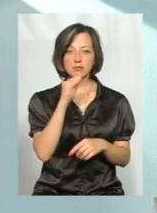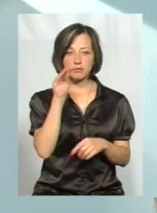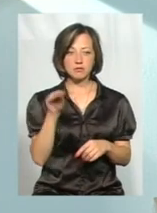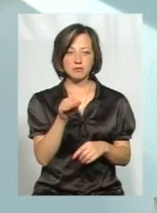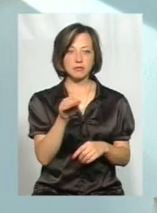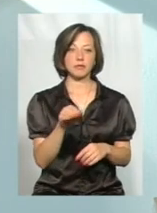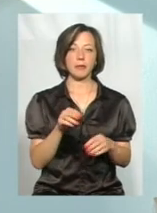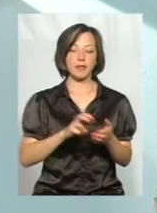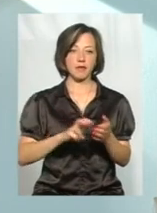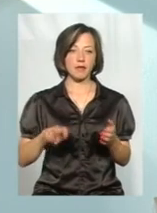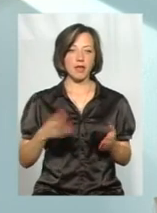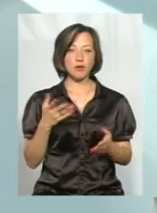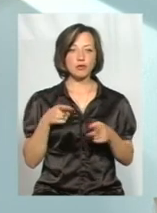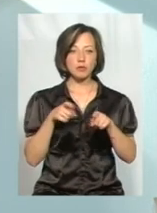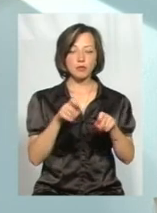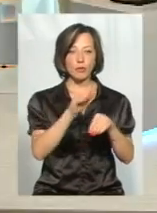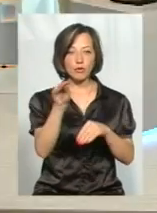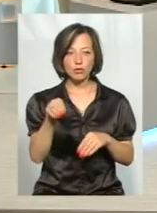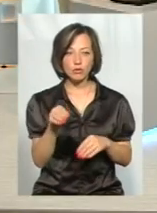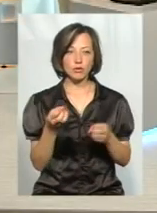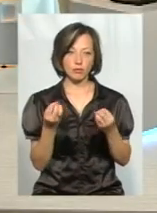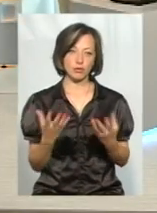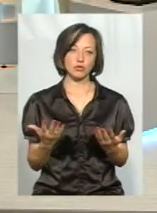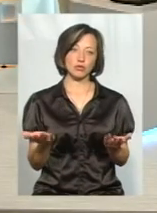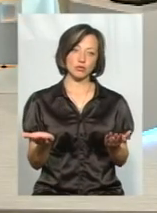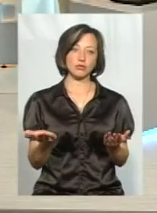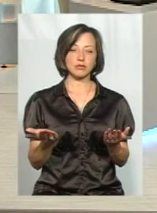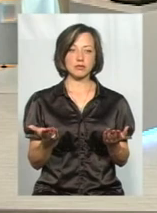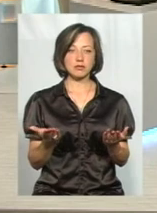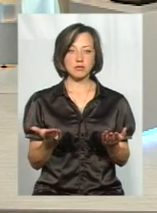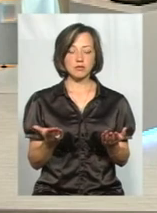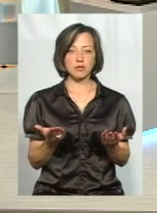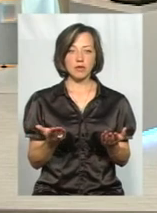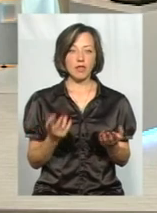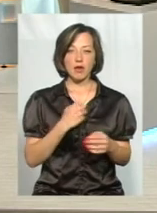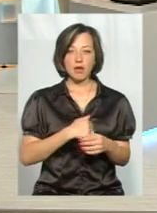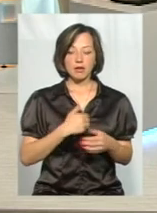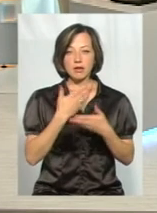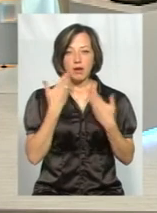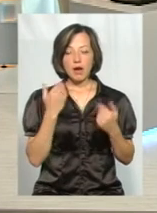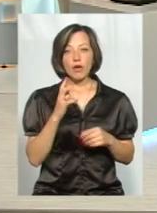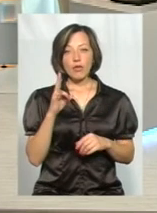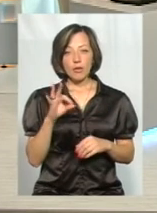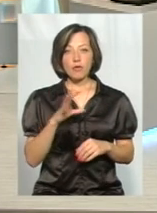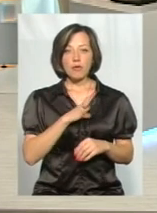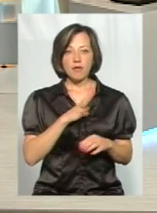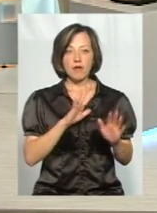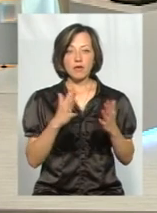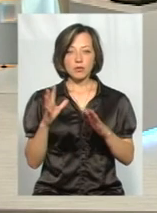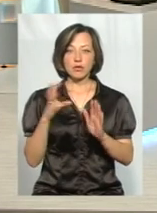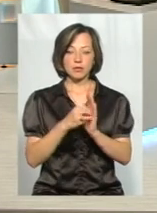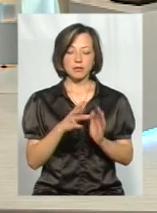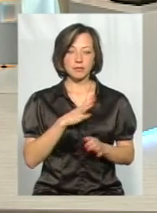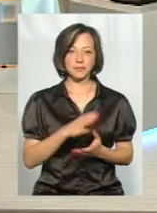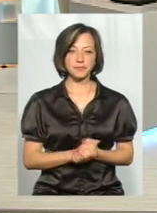відбіжить. Якщо вона підбіжить, понюхає просто, ну, не проявить агресію. Хоча бували случаї, що і кусали.